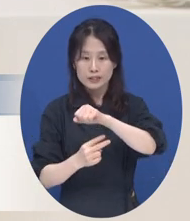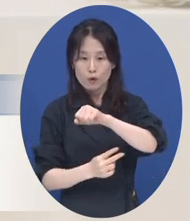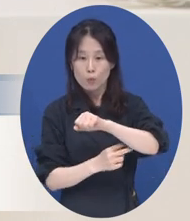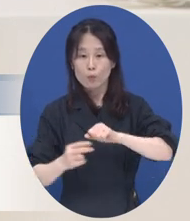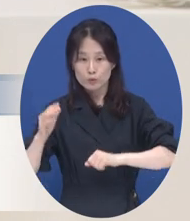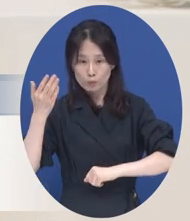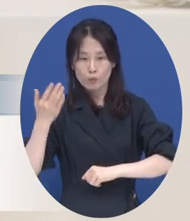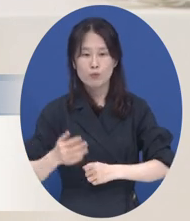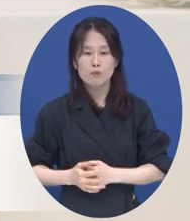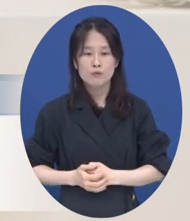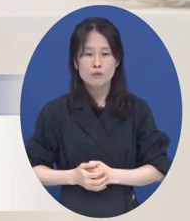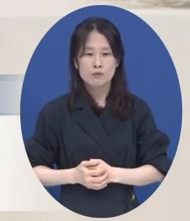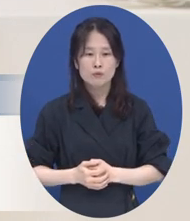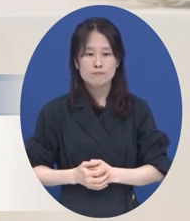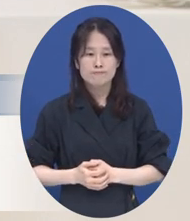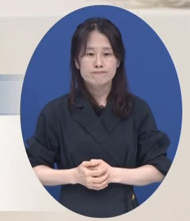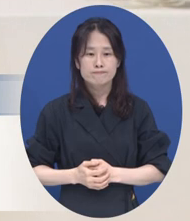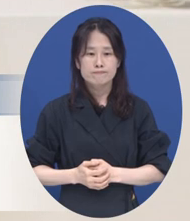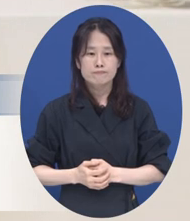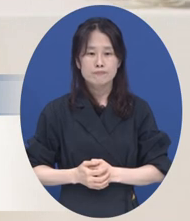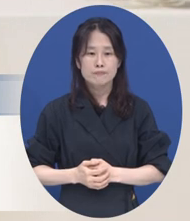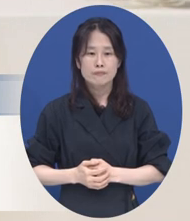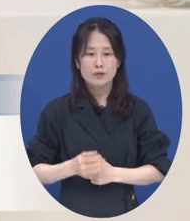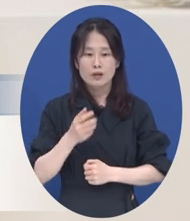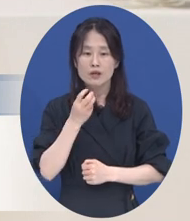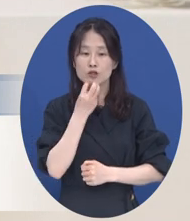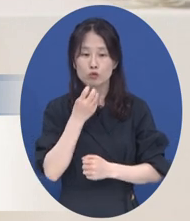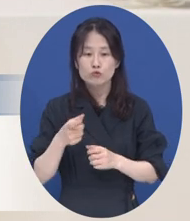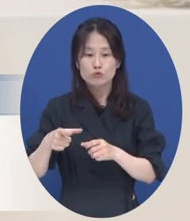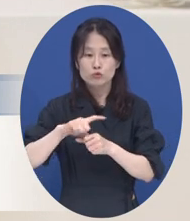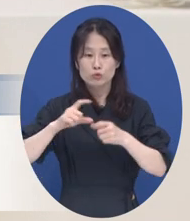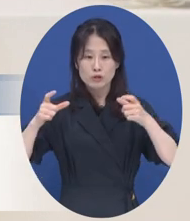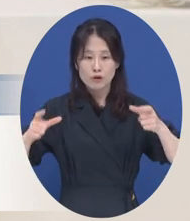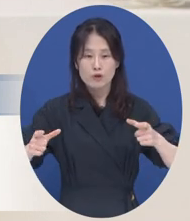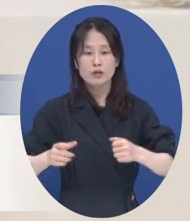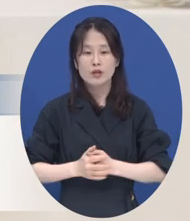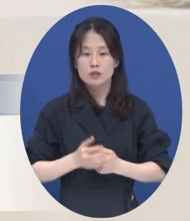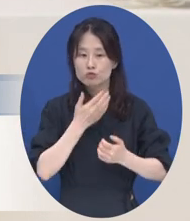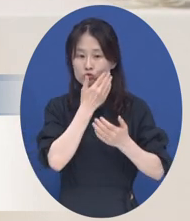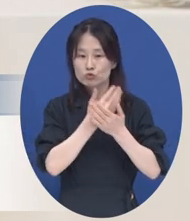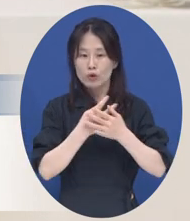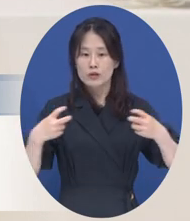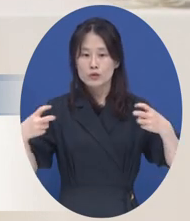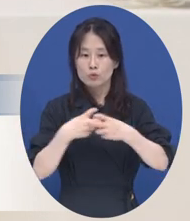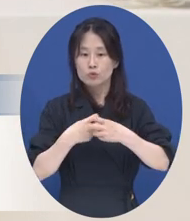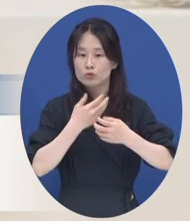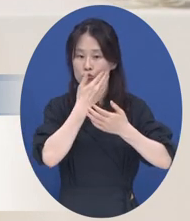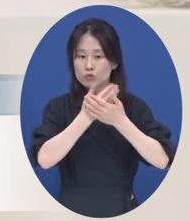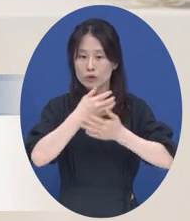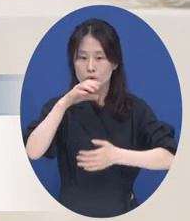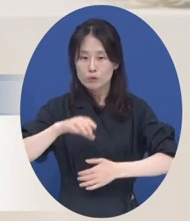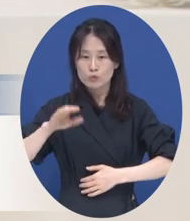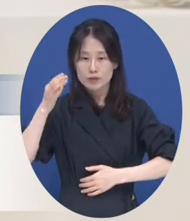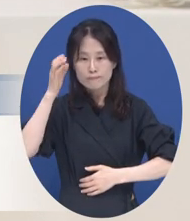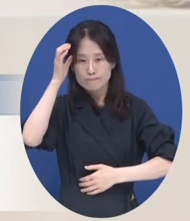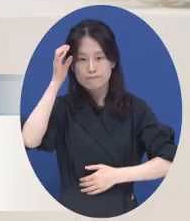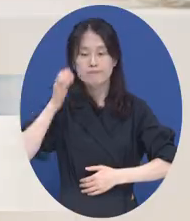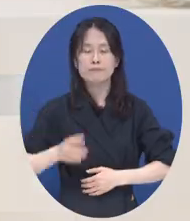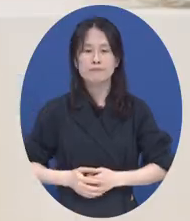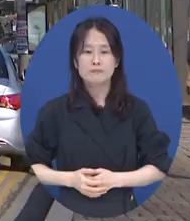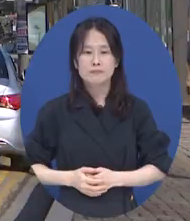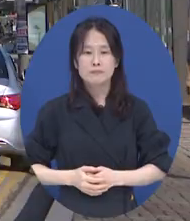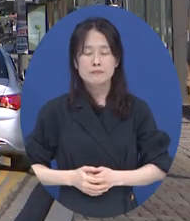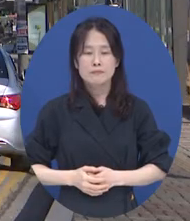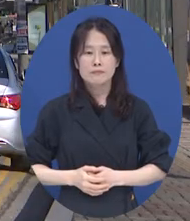시군의 컨트롤 타워가 되시고 더 크게 나가서는 우리 수도권에 명실상부한 교통의 플랫폼이 되기를